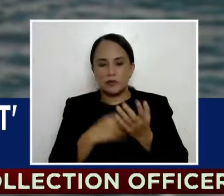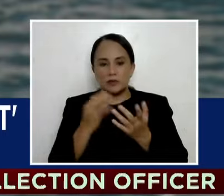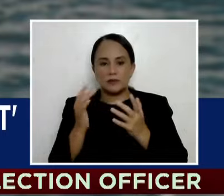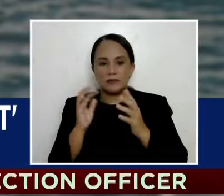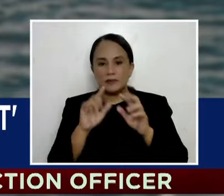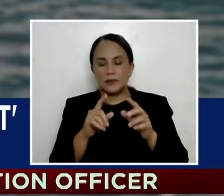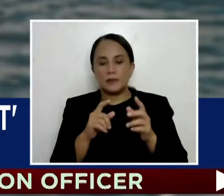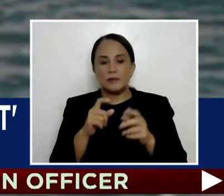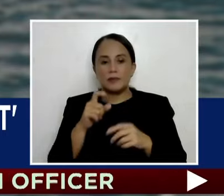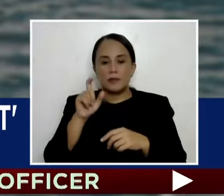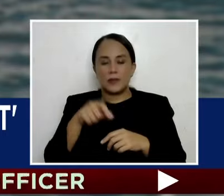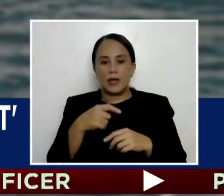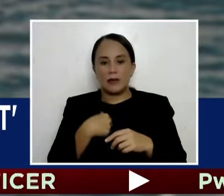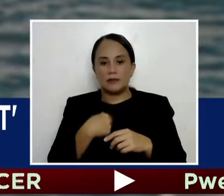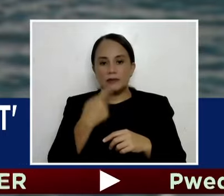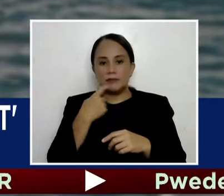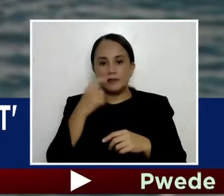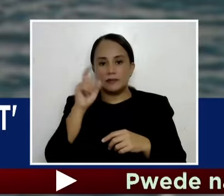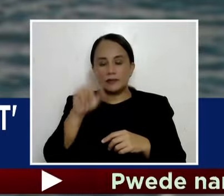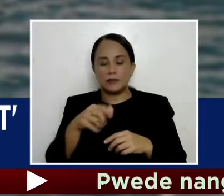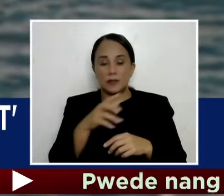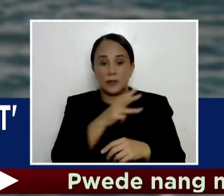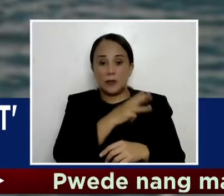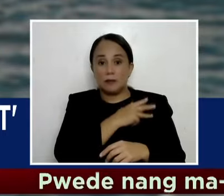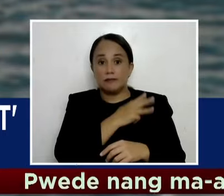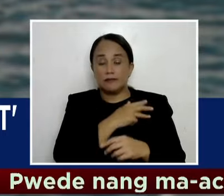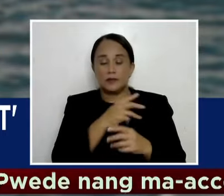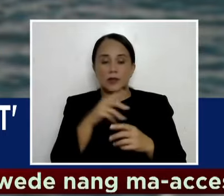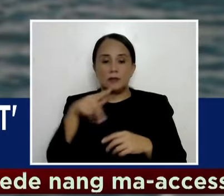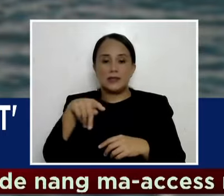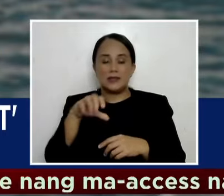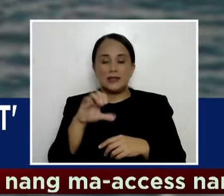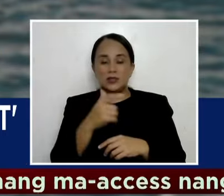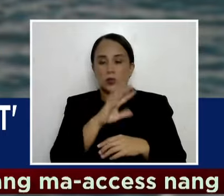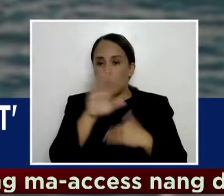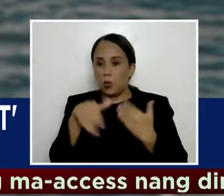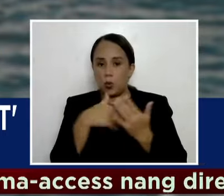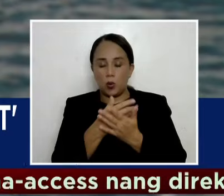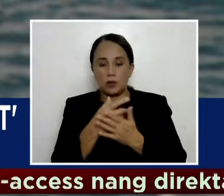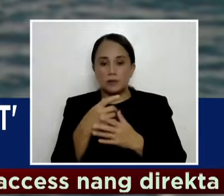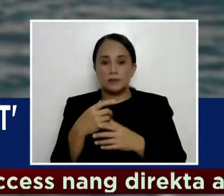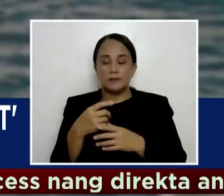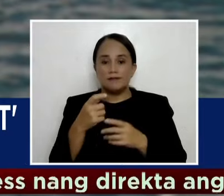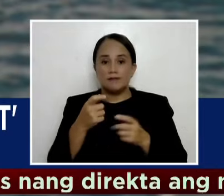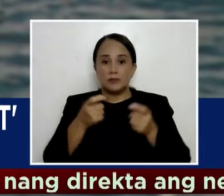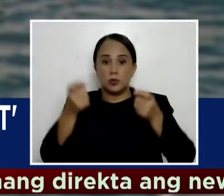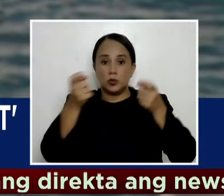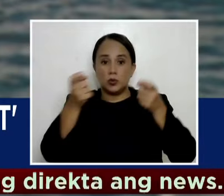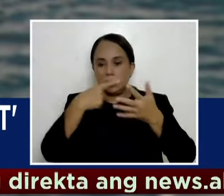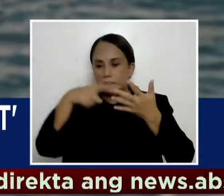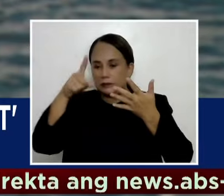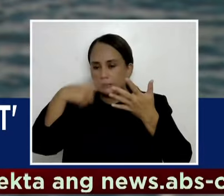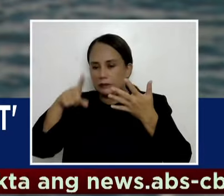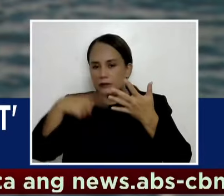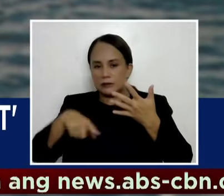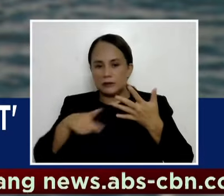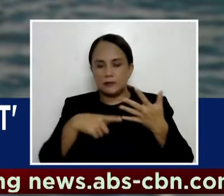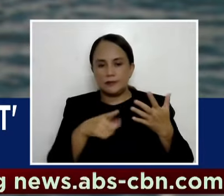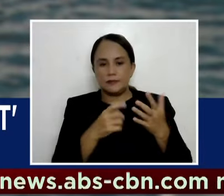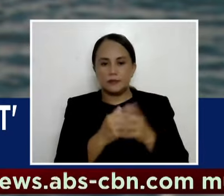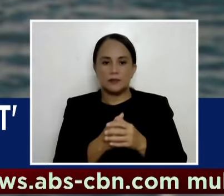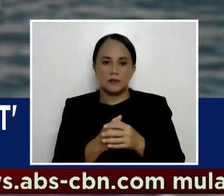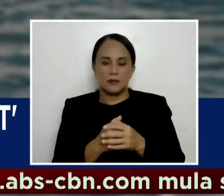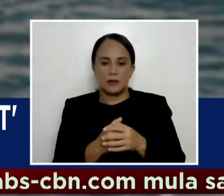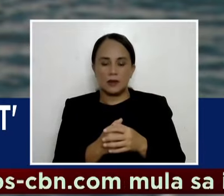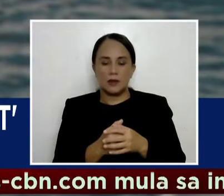Admiral Gaban, ang komandant ng Philippine Coast Guard, sa lahat ng mga station commanders na mag-check physically, no?